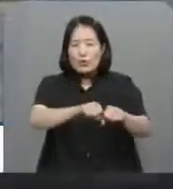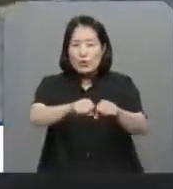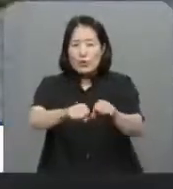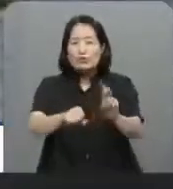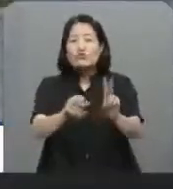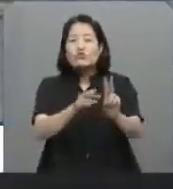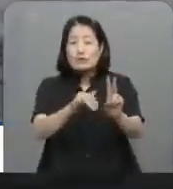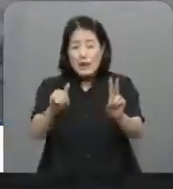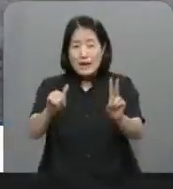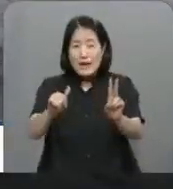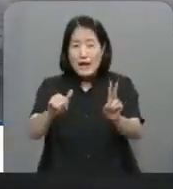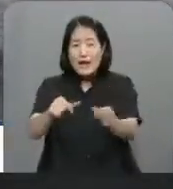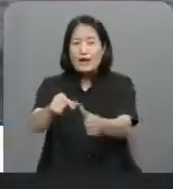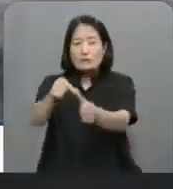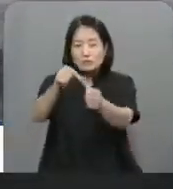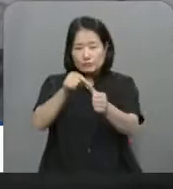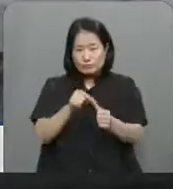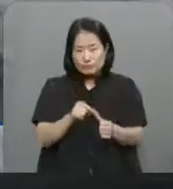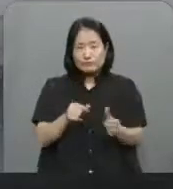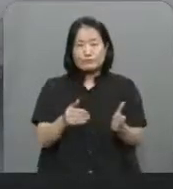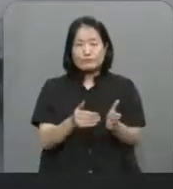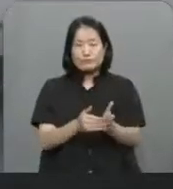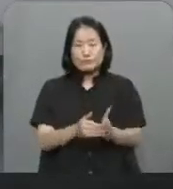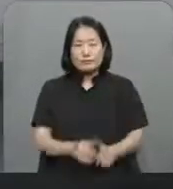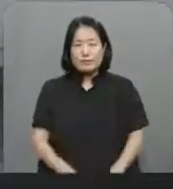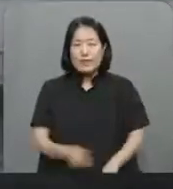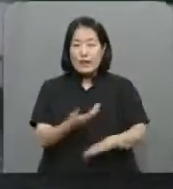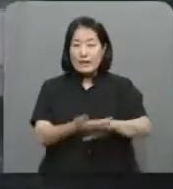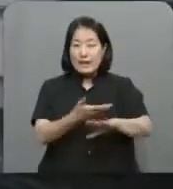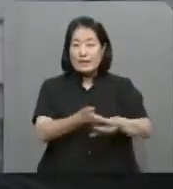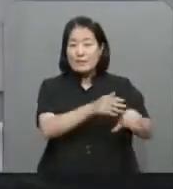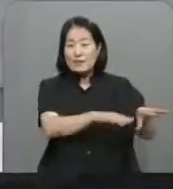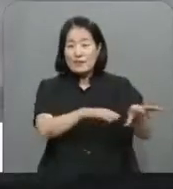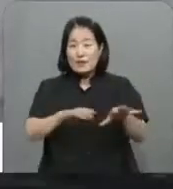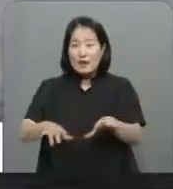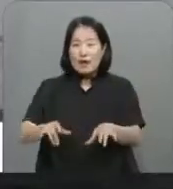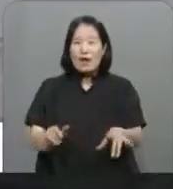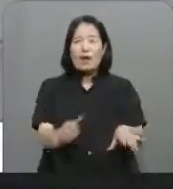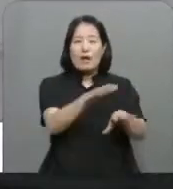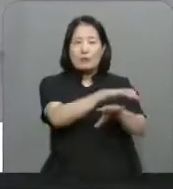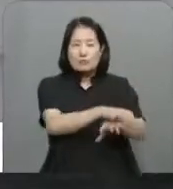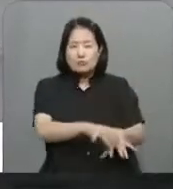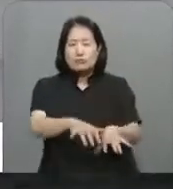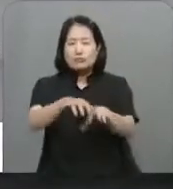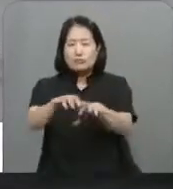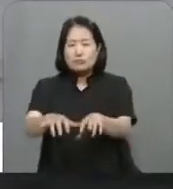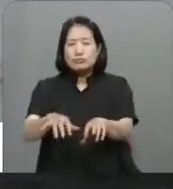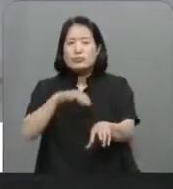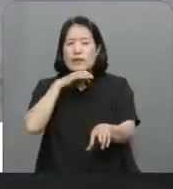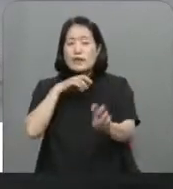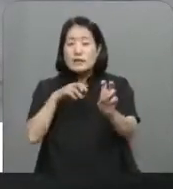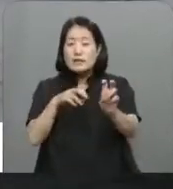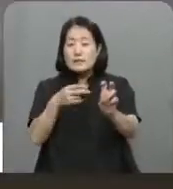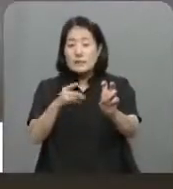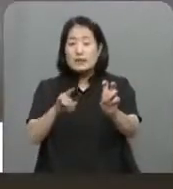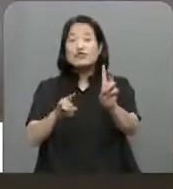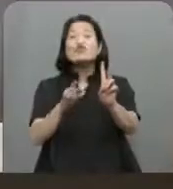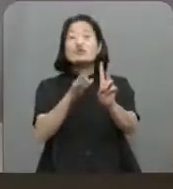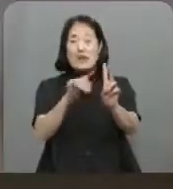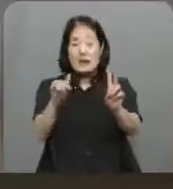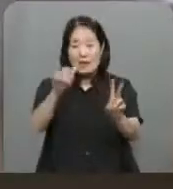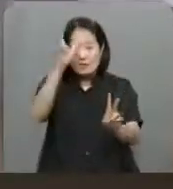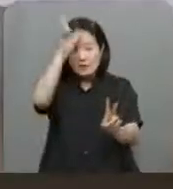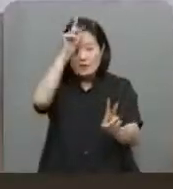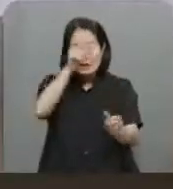우리 해변 쪽으로 이동 중입니다. 또 다른 해변에서도 파도에 떠밀려 나간 20대 2명이 가까스로 해경에